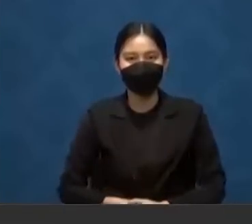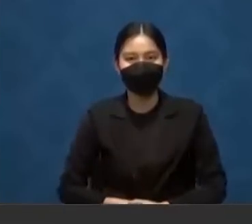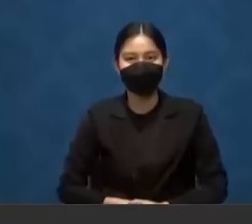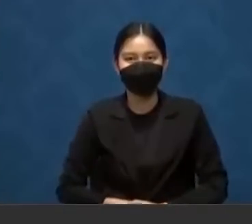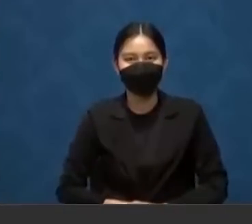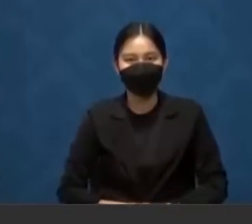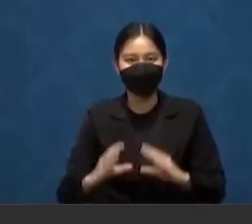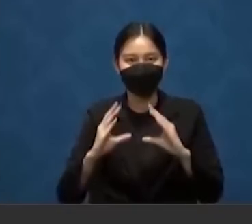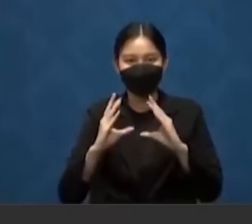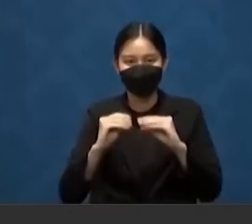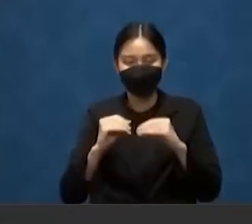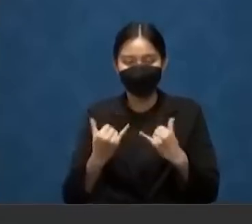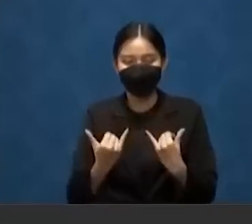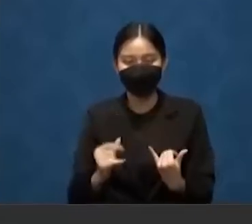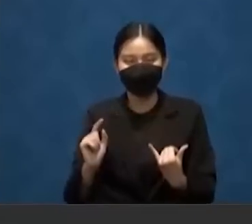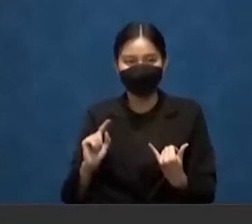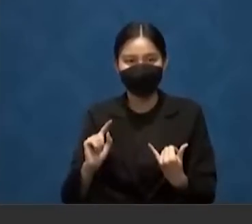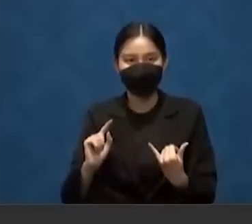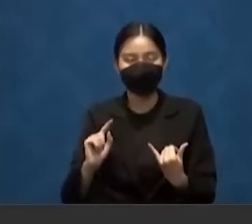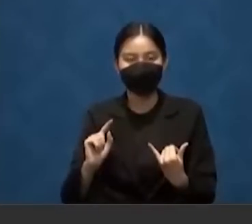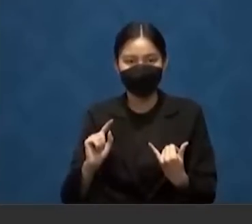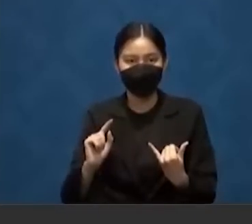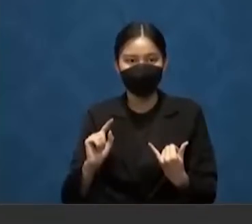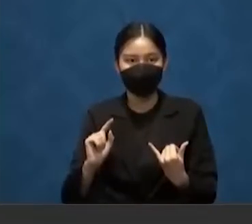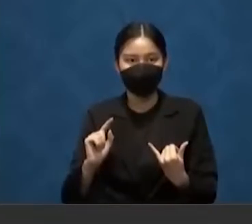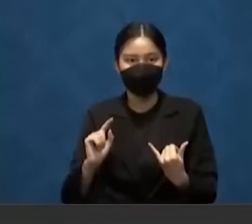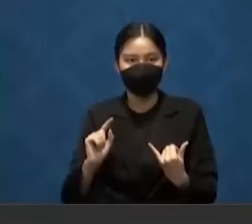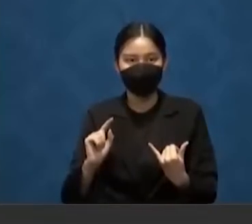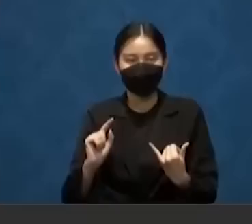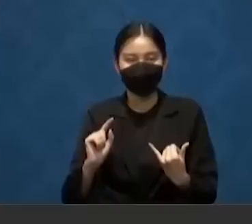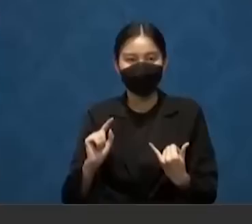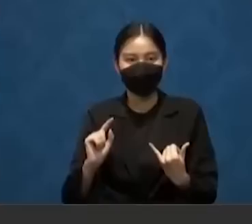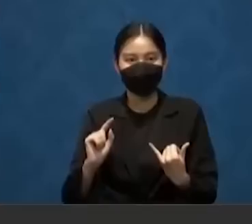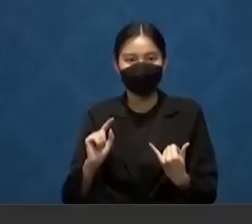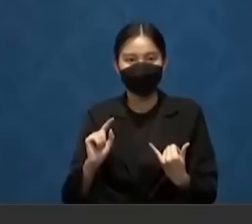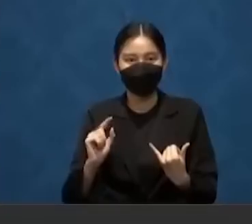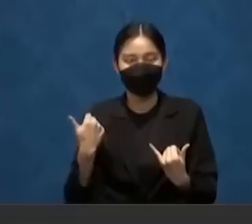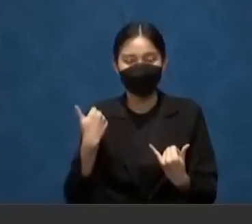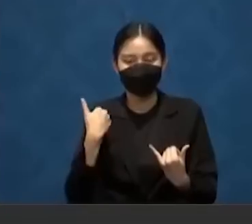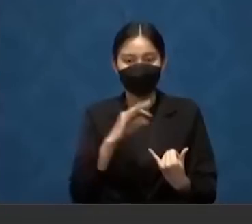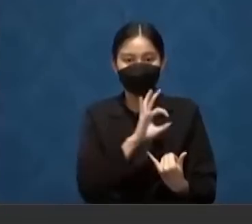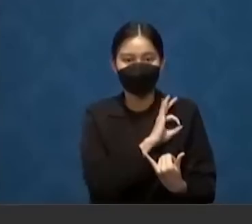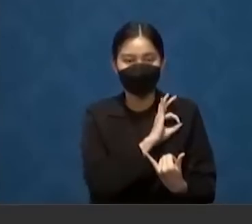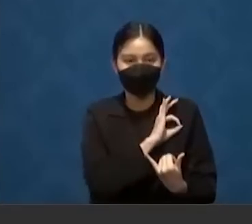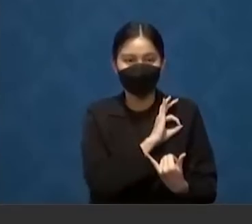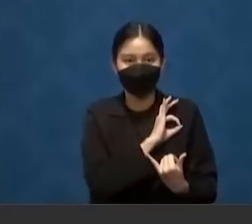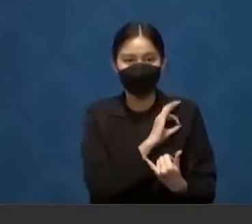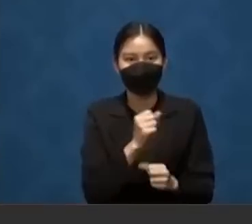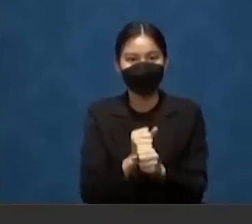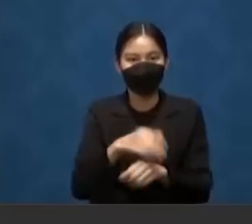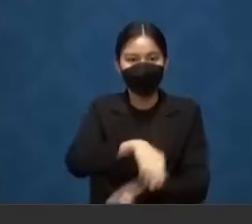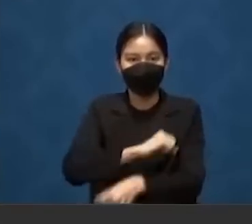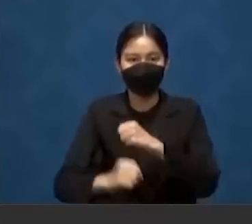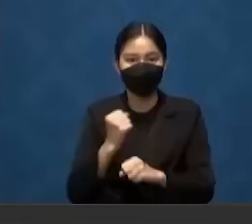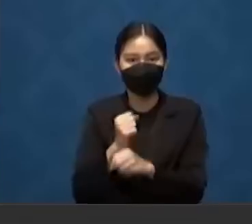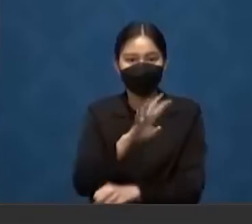ับมีสมาชิท